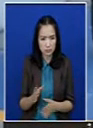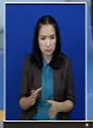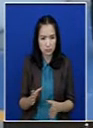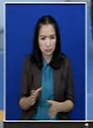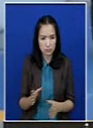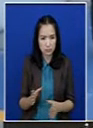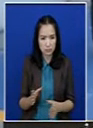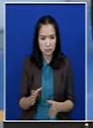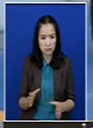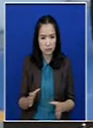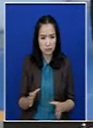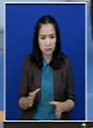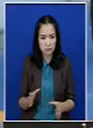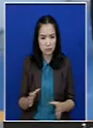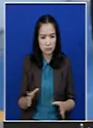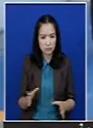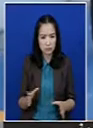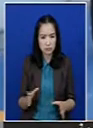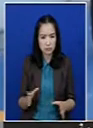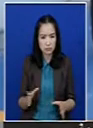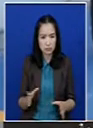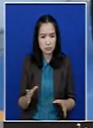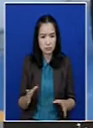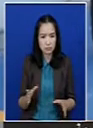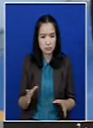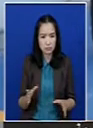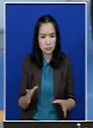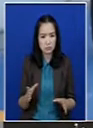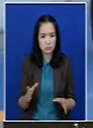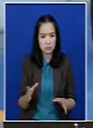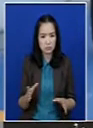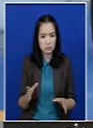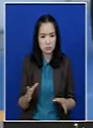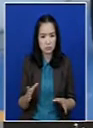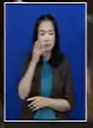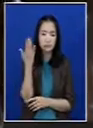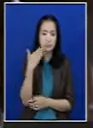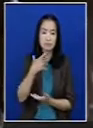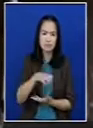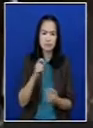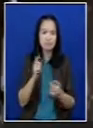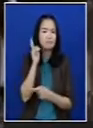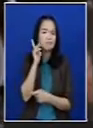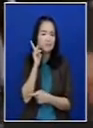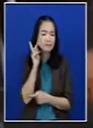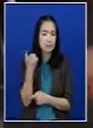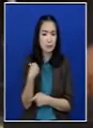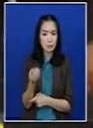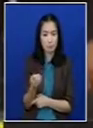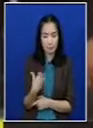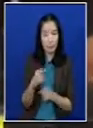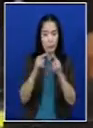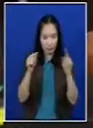ลเอกไพบูลย์คอมเมนต์เรื่องนี้อีกครั้งนึงนะคะยาวเลยค่ะวันนี้บอกว่าวันเสาร์และวันอาทิตย์ที่ผ่านมากระแสข่าวที่บอกว่